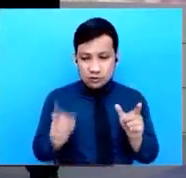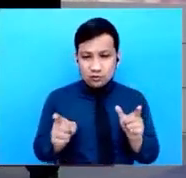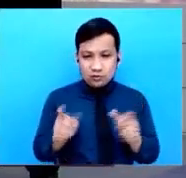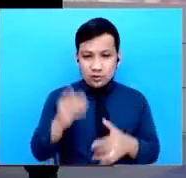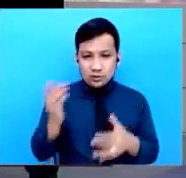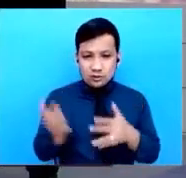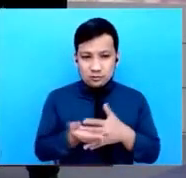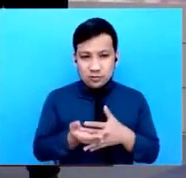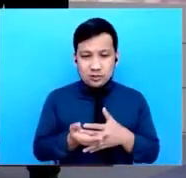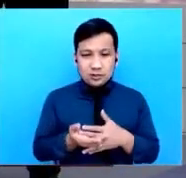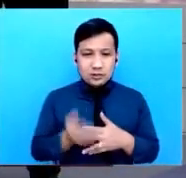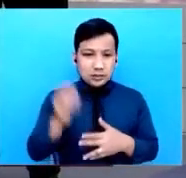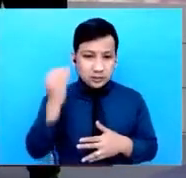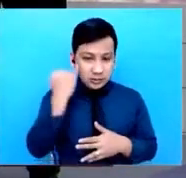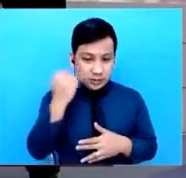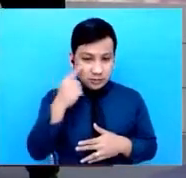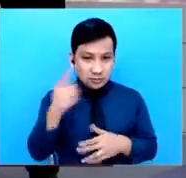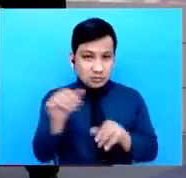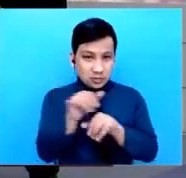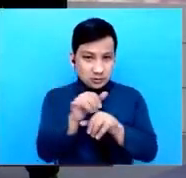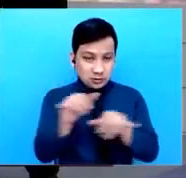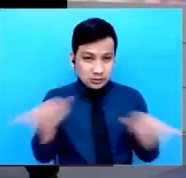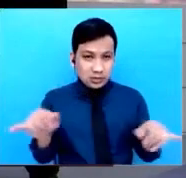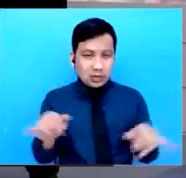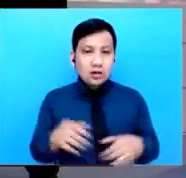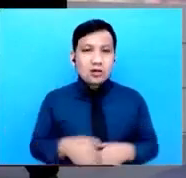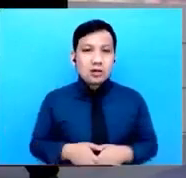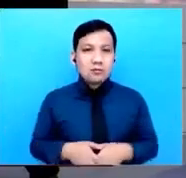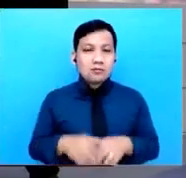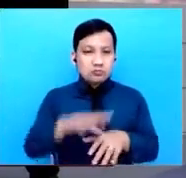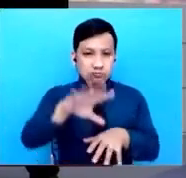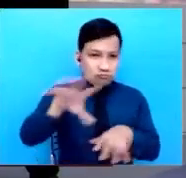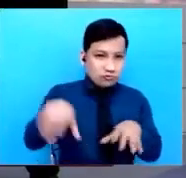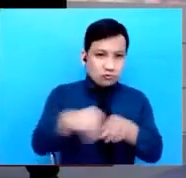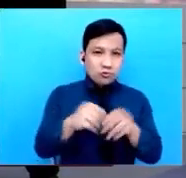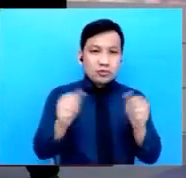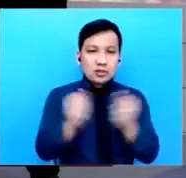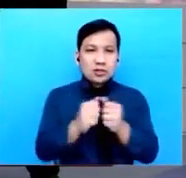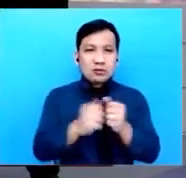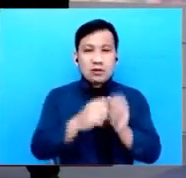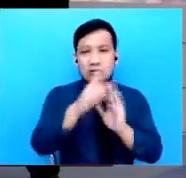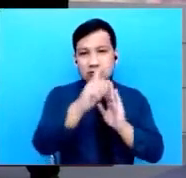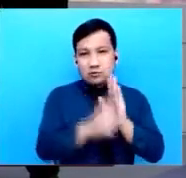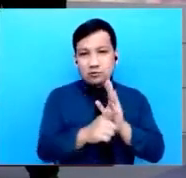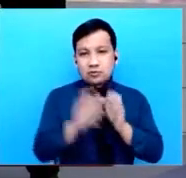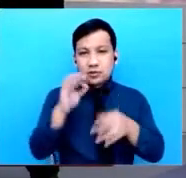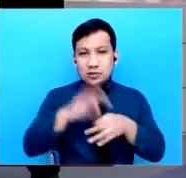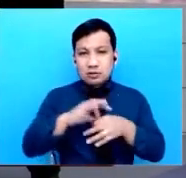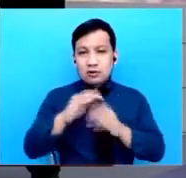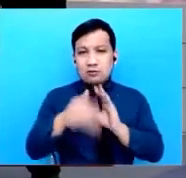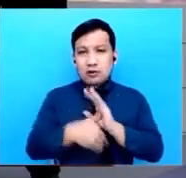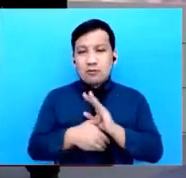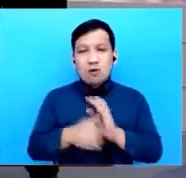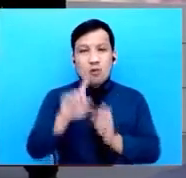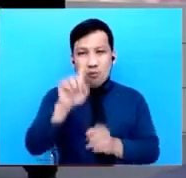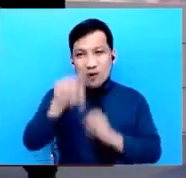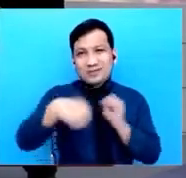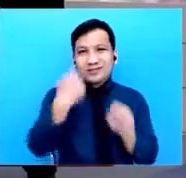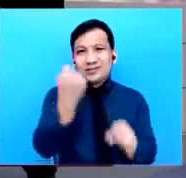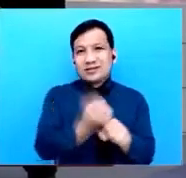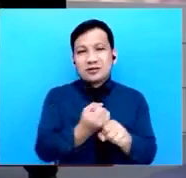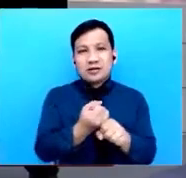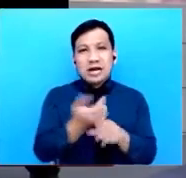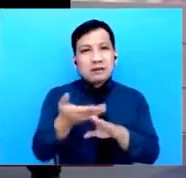Congressman Johnny Pimentel ng panukala. Sakop na ang mga kandidato sa mga batas laban sa electioneering 1 taon bago magsimula